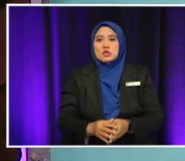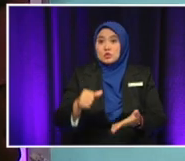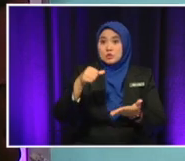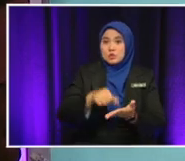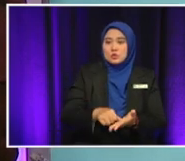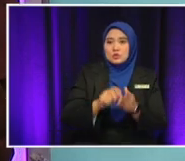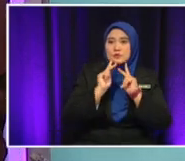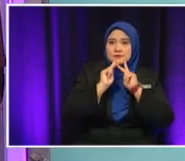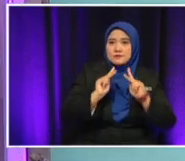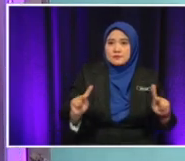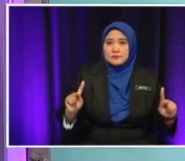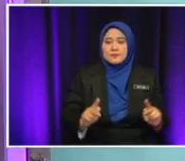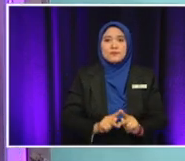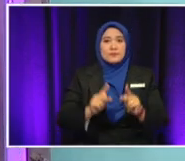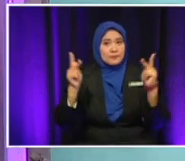ini